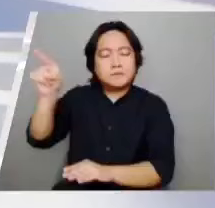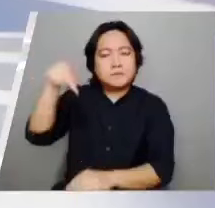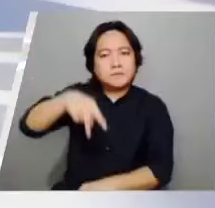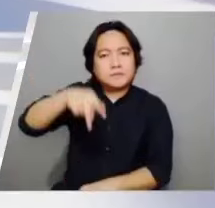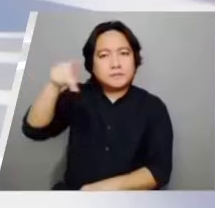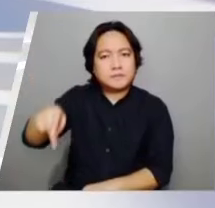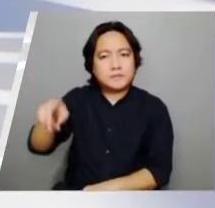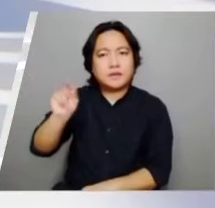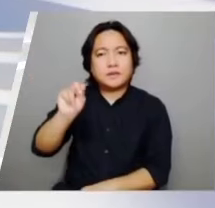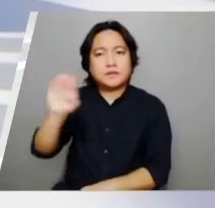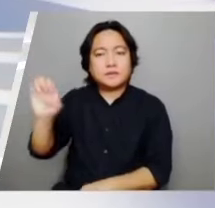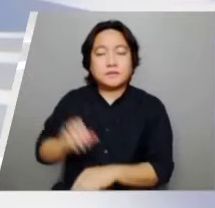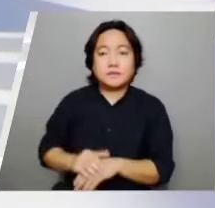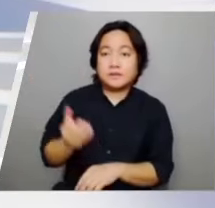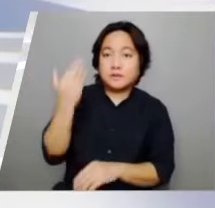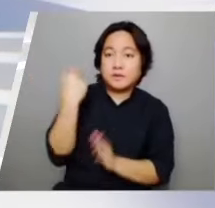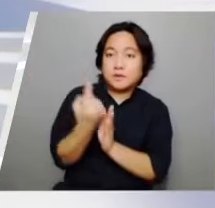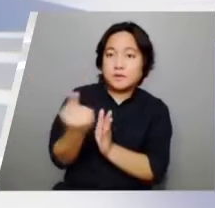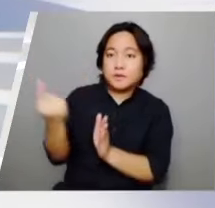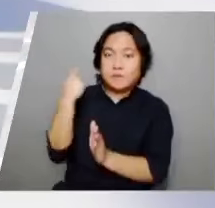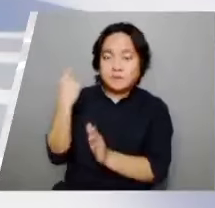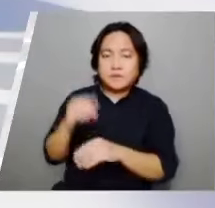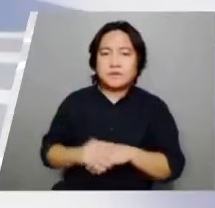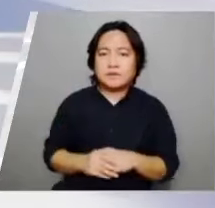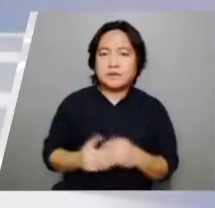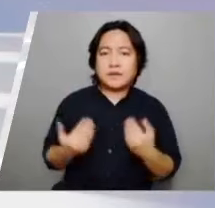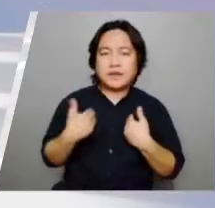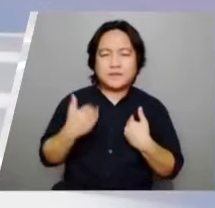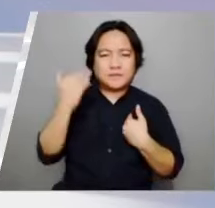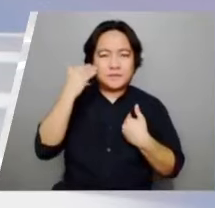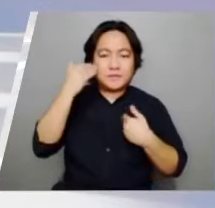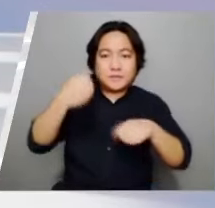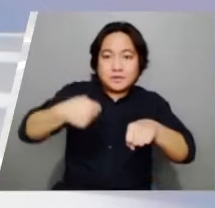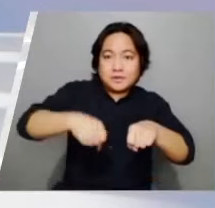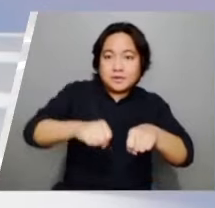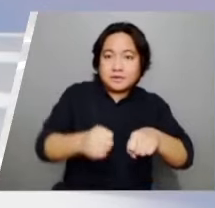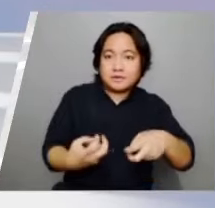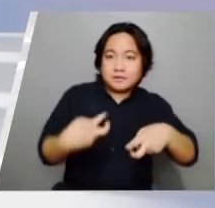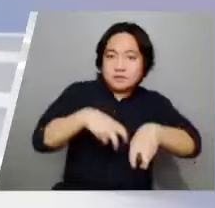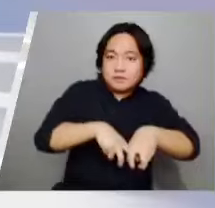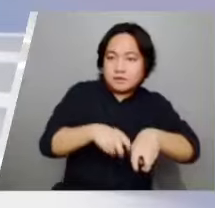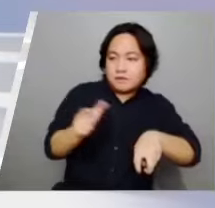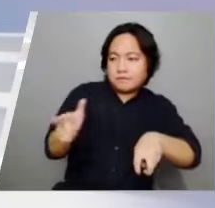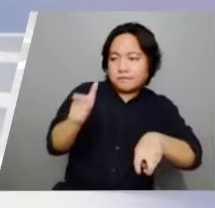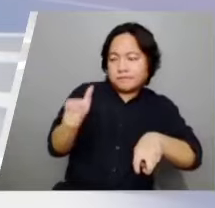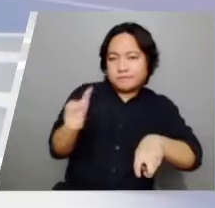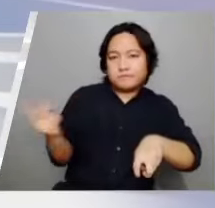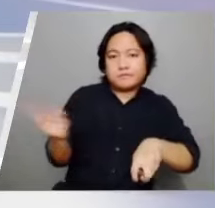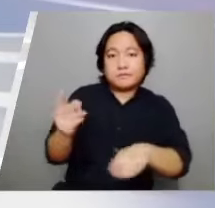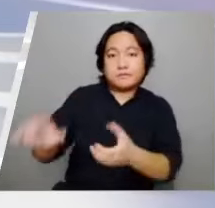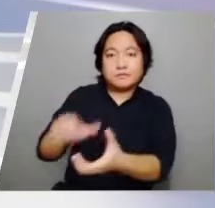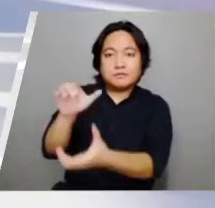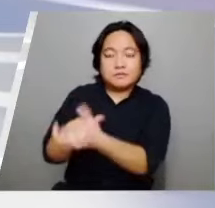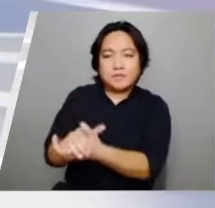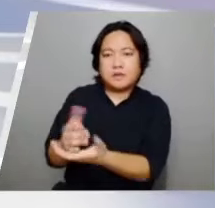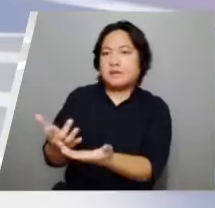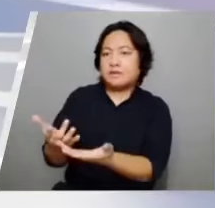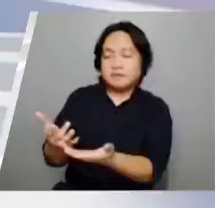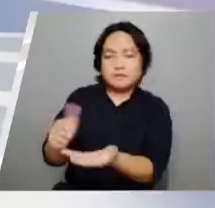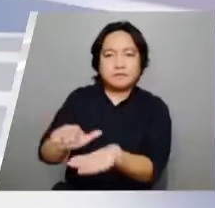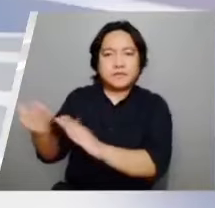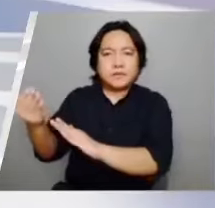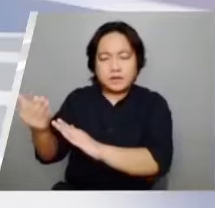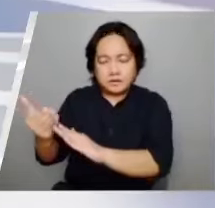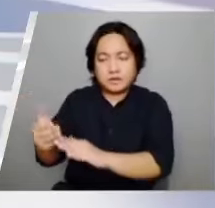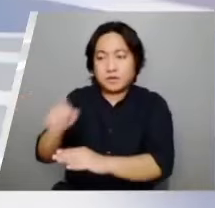linggo, nangyari ang pamamaril ng magkaangkas sa motorsiklo sa mag-asawang sina Arvin at Lerma Lulu. Nakaligtas ang anak nilang 6 na taong gulang